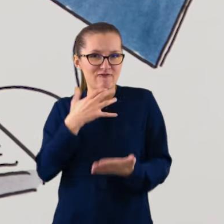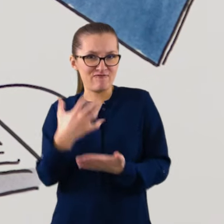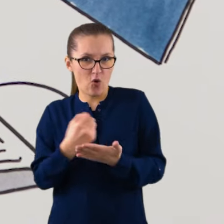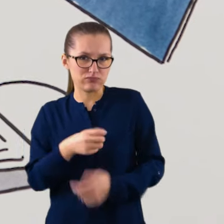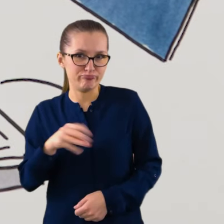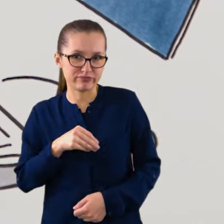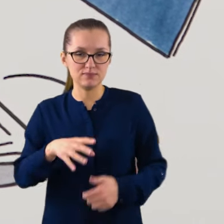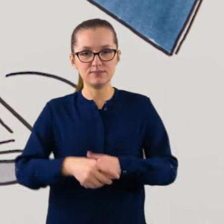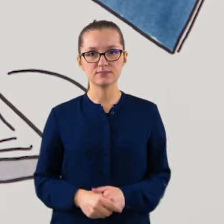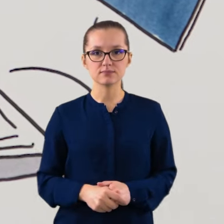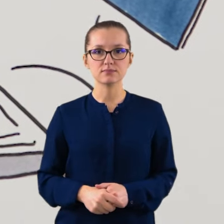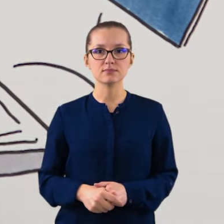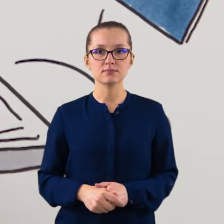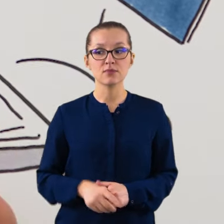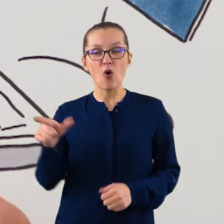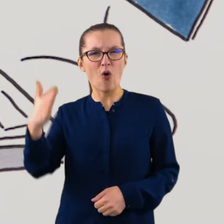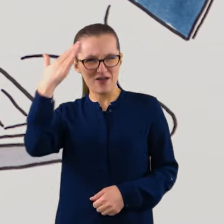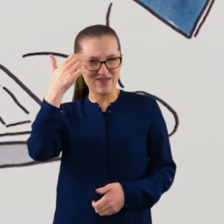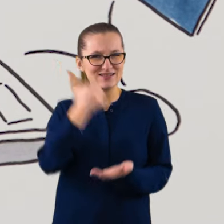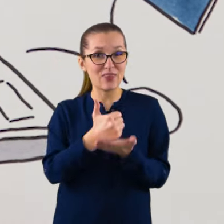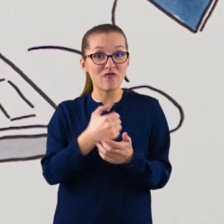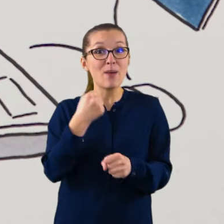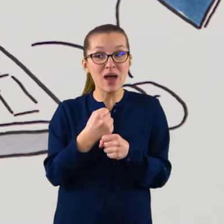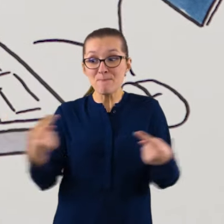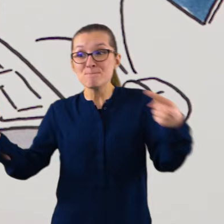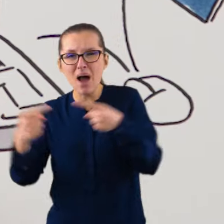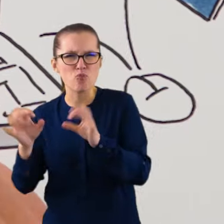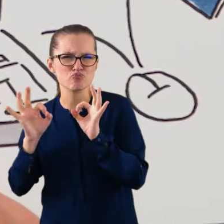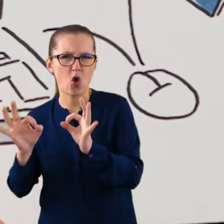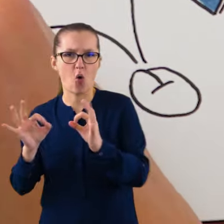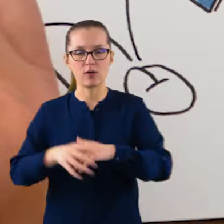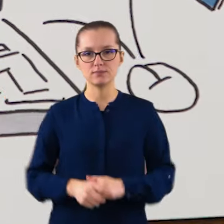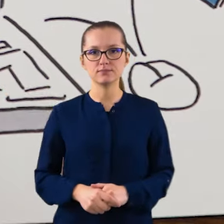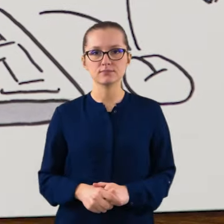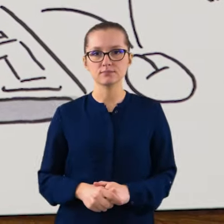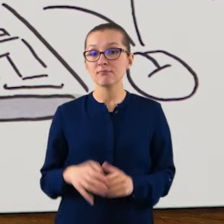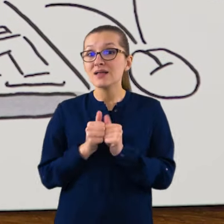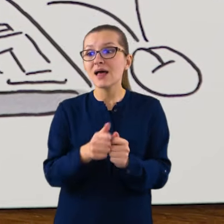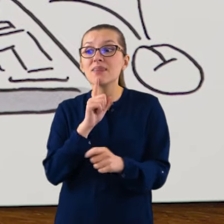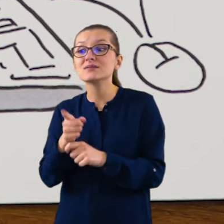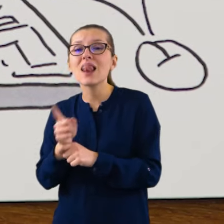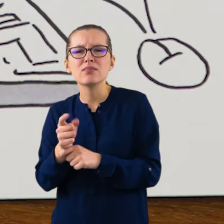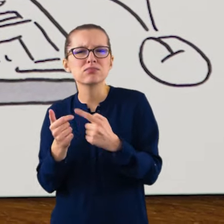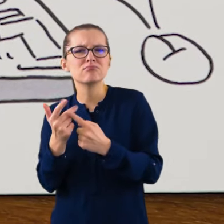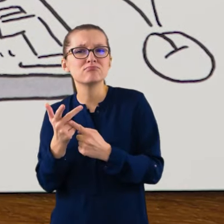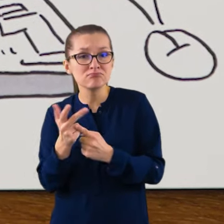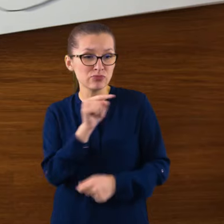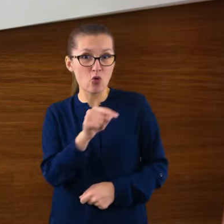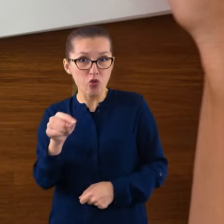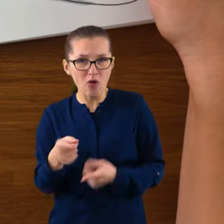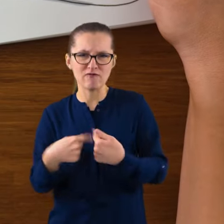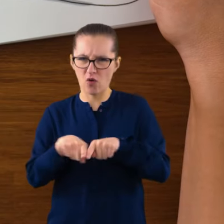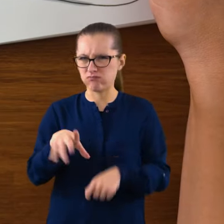szkoleniu. Sama zdaje sobie sprawę, że jest odpowiednią osobą na tym stanowisku. Wielozadaniowość to jej drugie